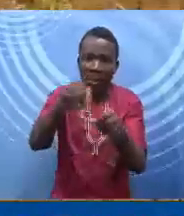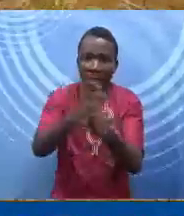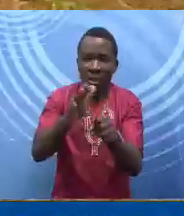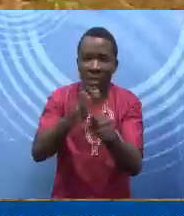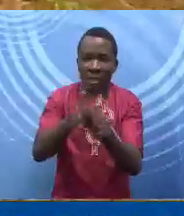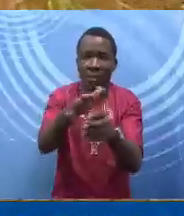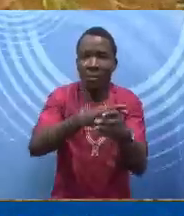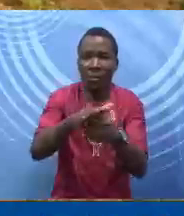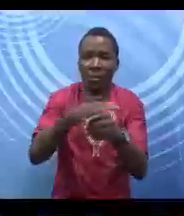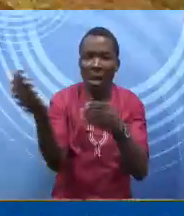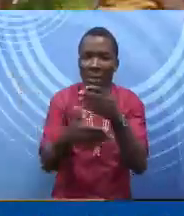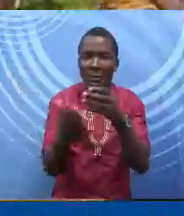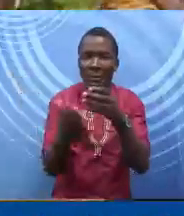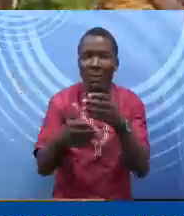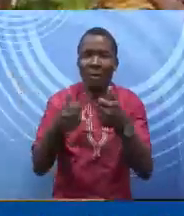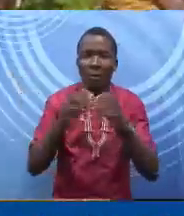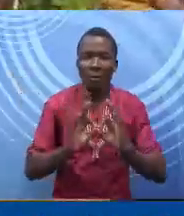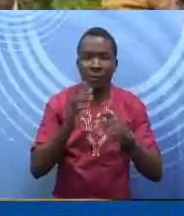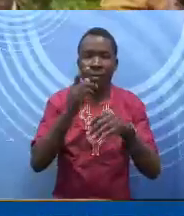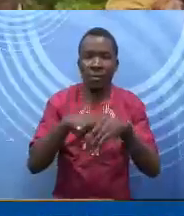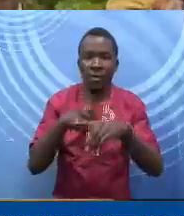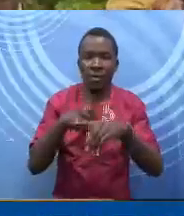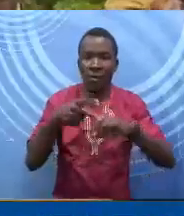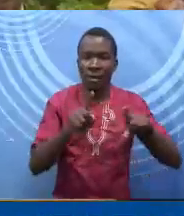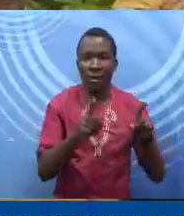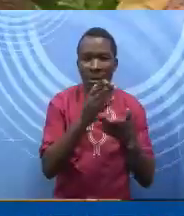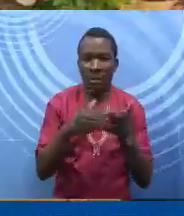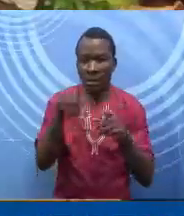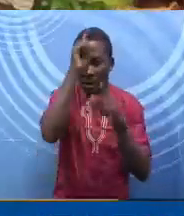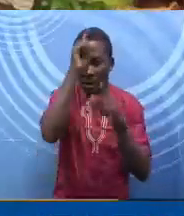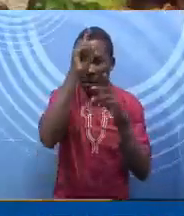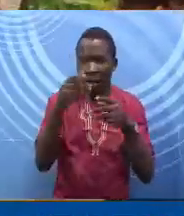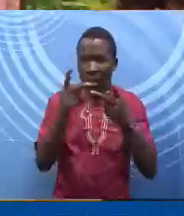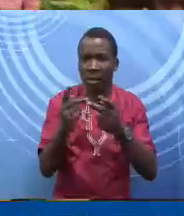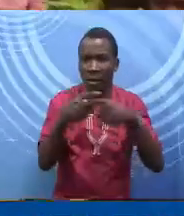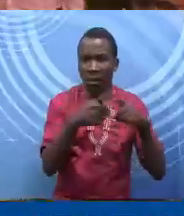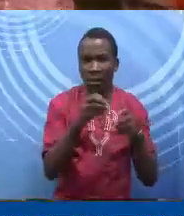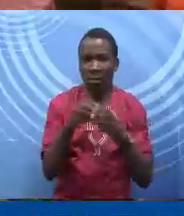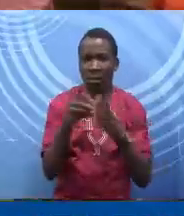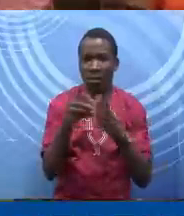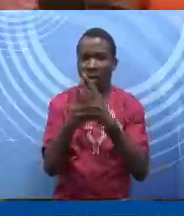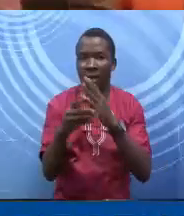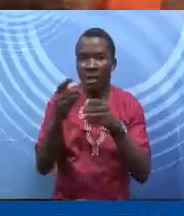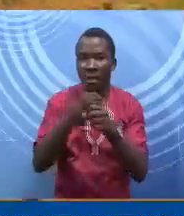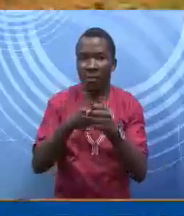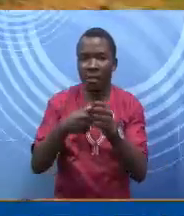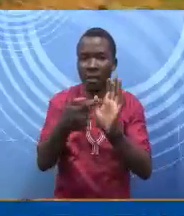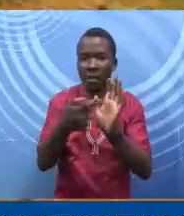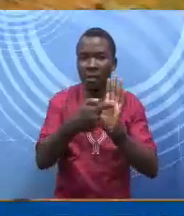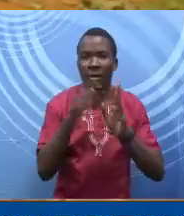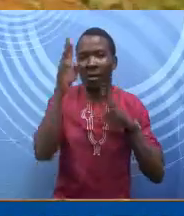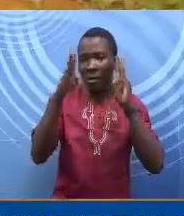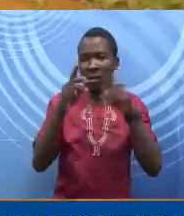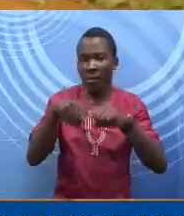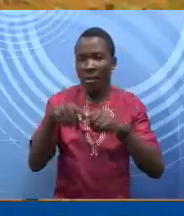imbere hari hatunganye hari hazimye. Mu bihe binyuranye bamwe mu baturage mu bice bitandukanye byo mu karere ka Musanze bakunze kugaragaza impungenge batewe